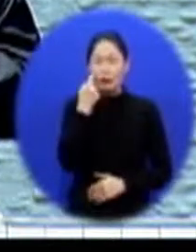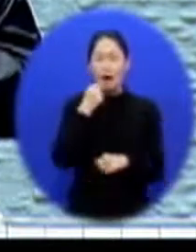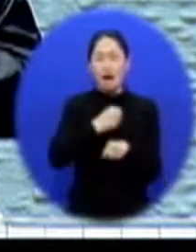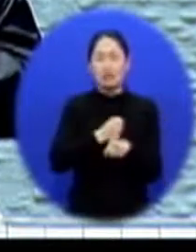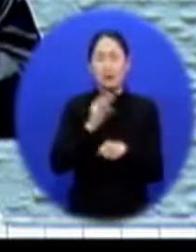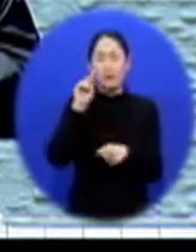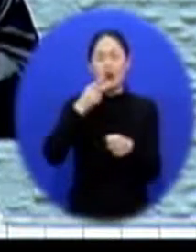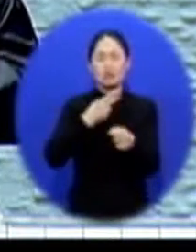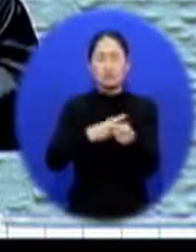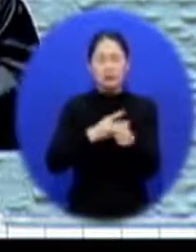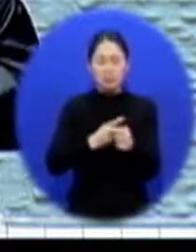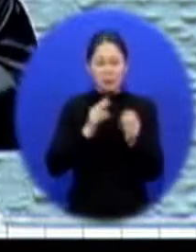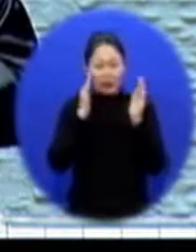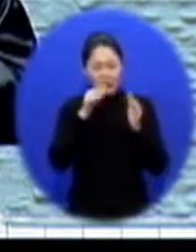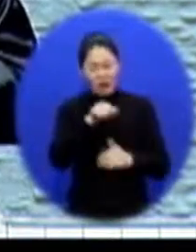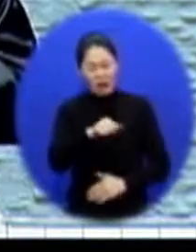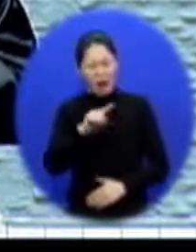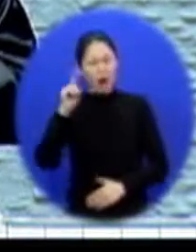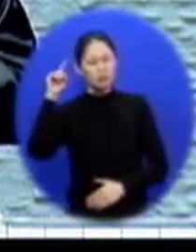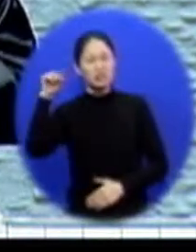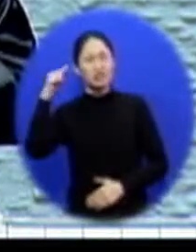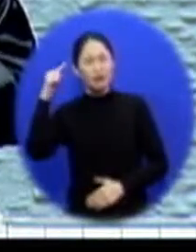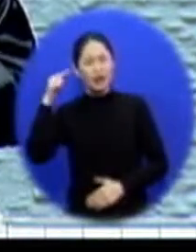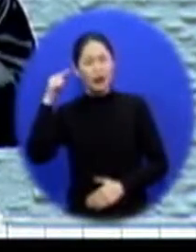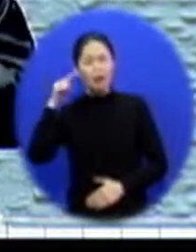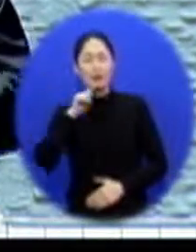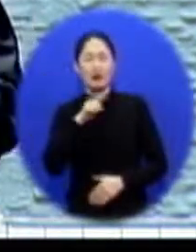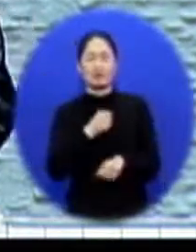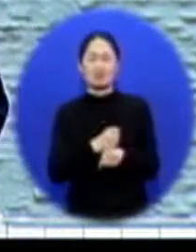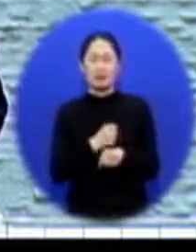사도 바울을 향하여 미쳤다 고 그랬습니다